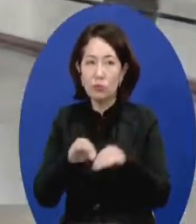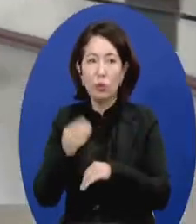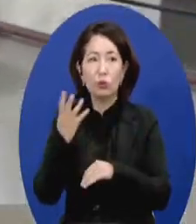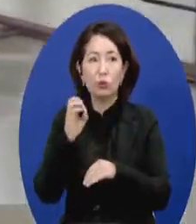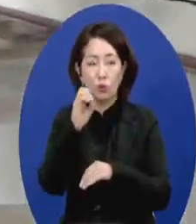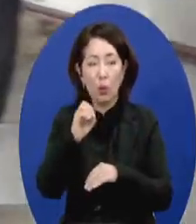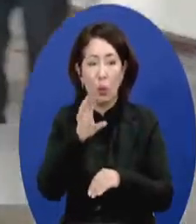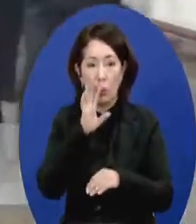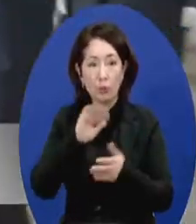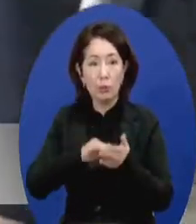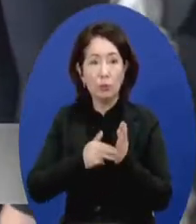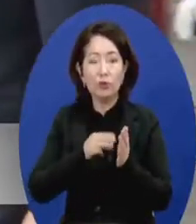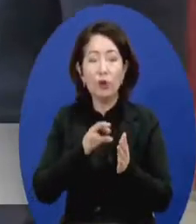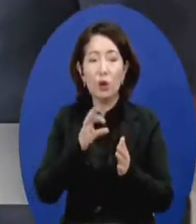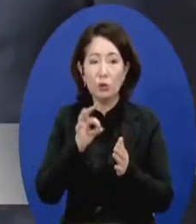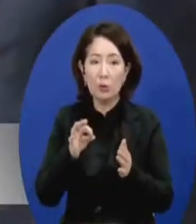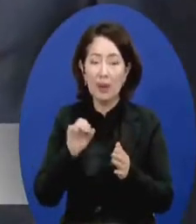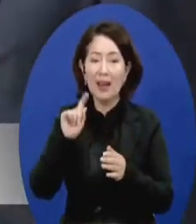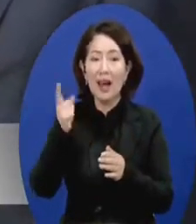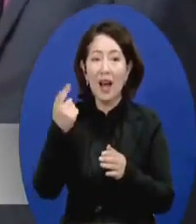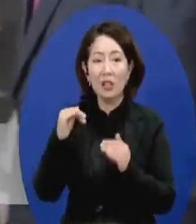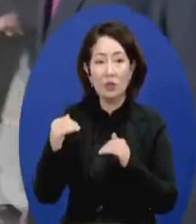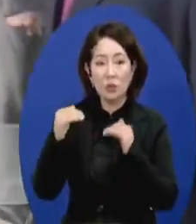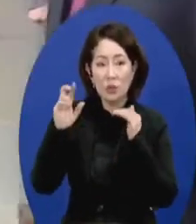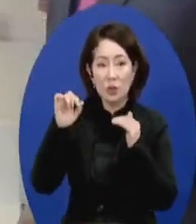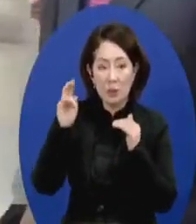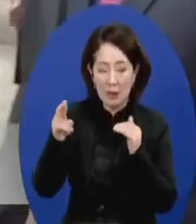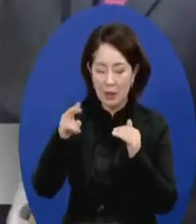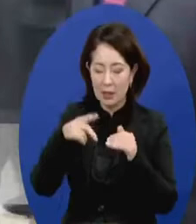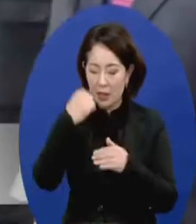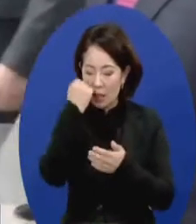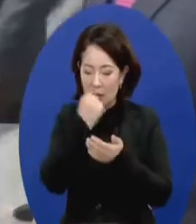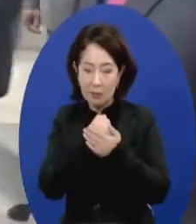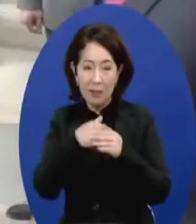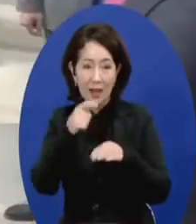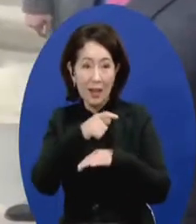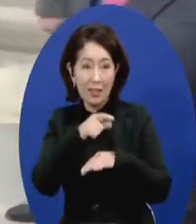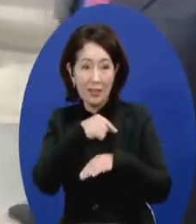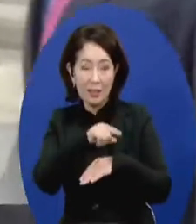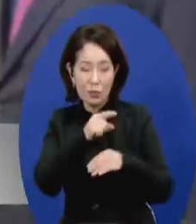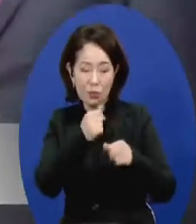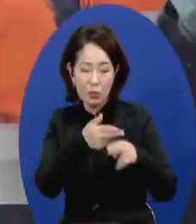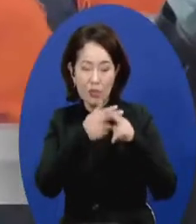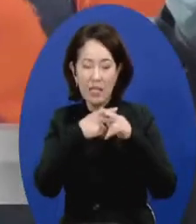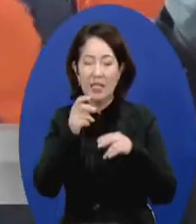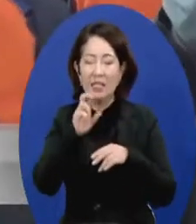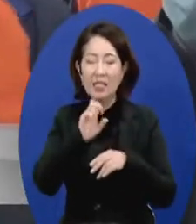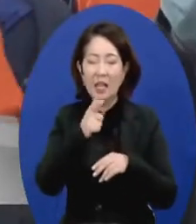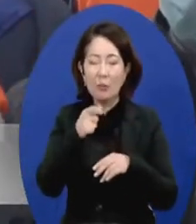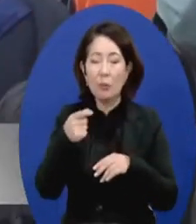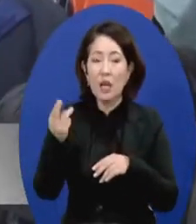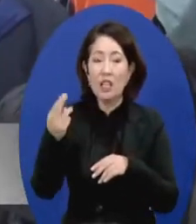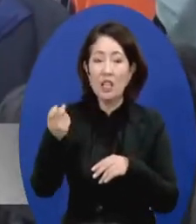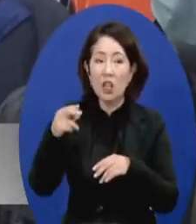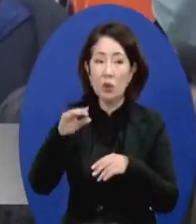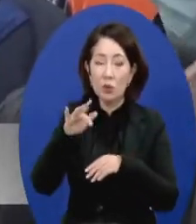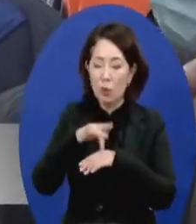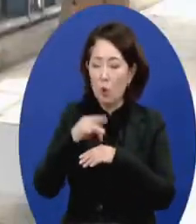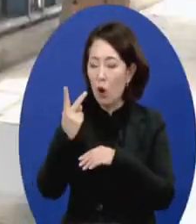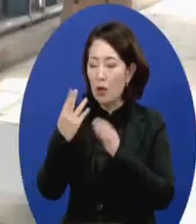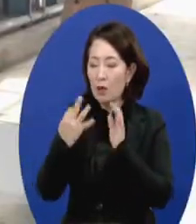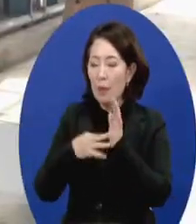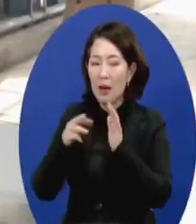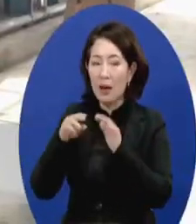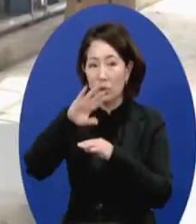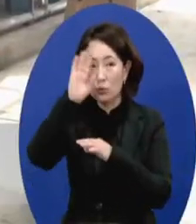хувиар буурах тооцоо гарсан байна. Азийн хөгжлийн банк нийслэлийн засаг даргын хамгийн газрын хөрөнгө оруулалтаар барьж байгаа Сэлбэ дэд төвийн 28 мегабайтын хүчин